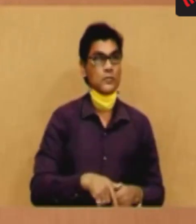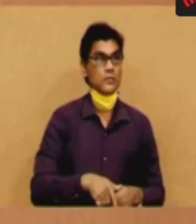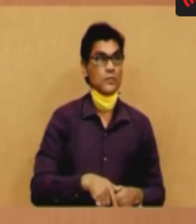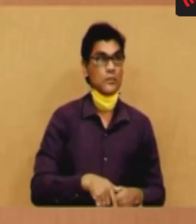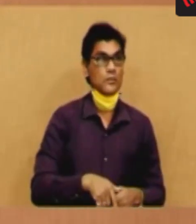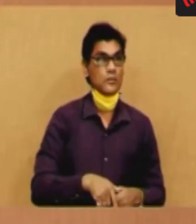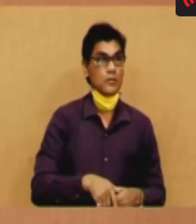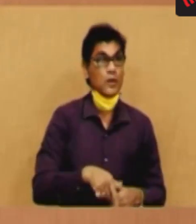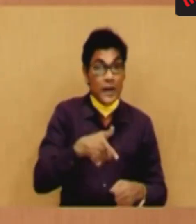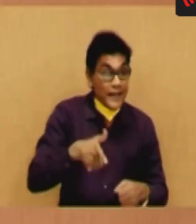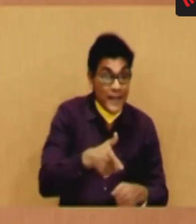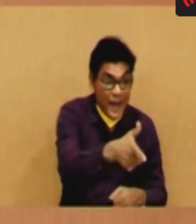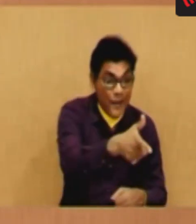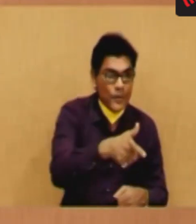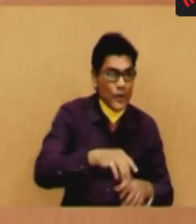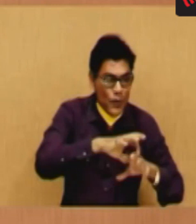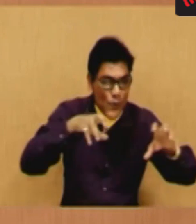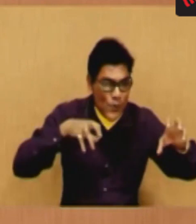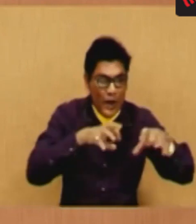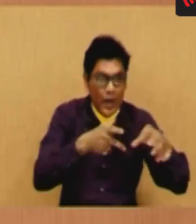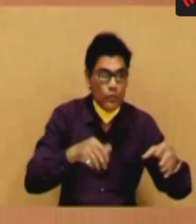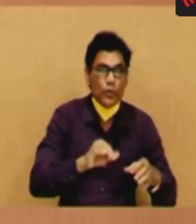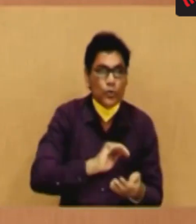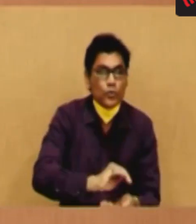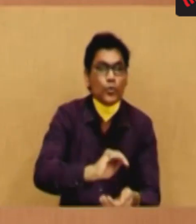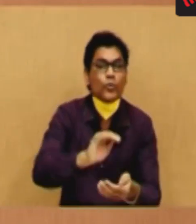जो रैट है कि हैमस्टर है एगुड़ा होती